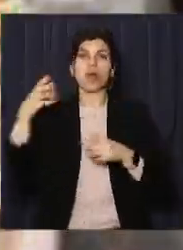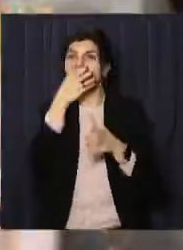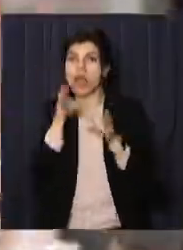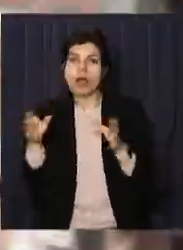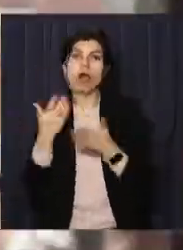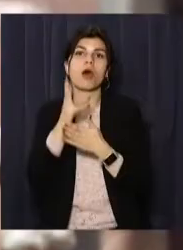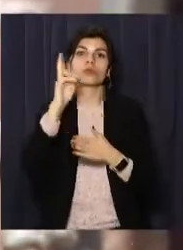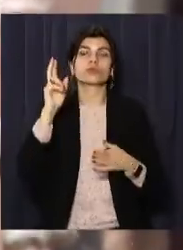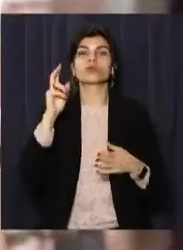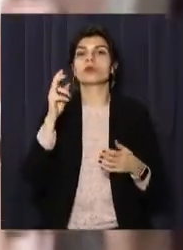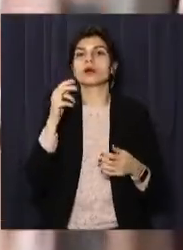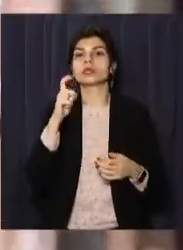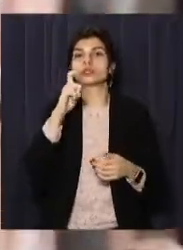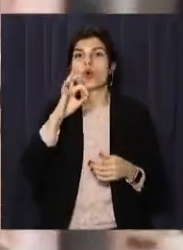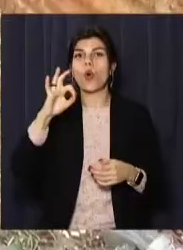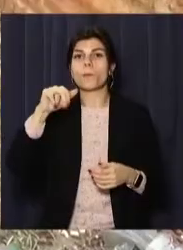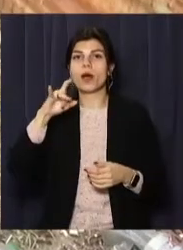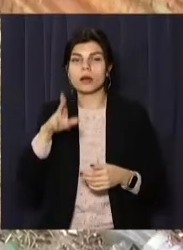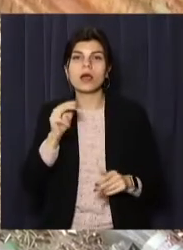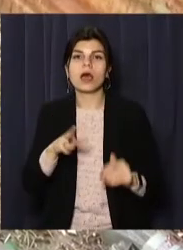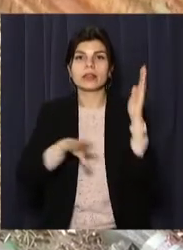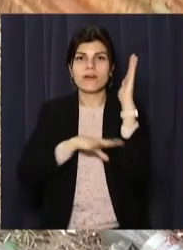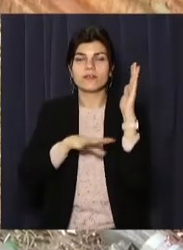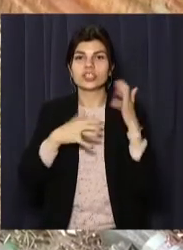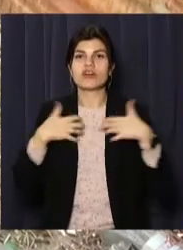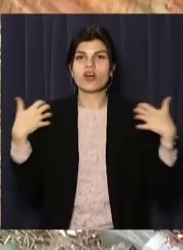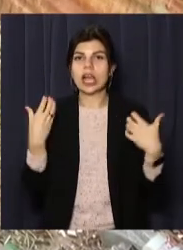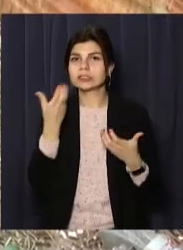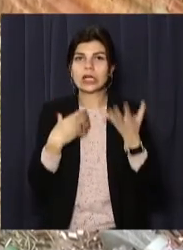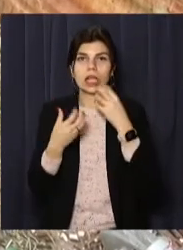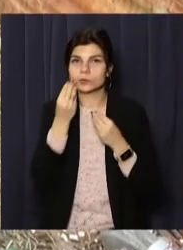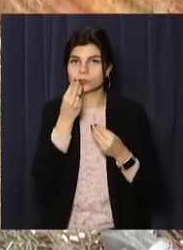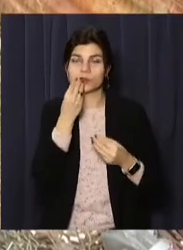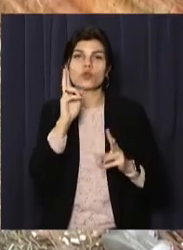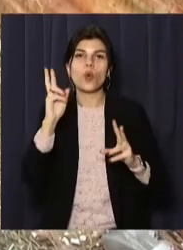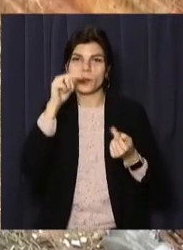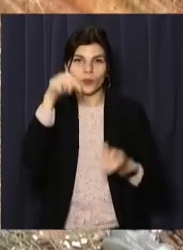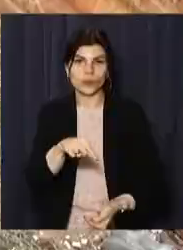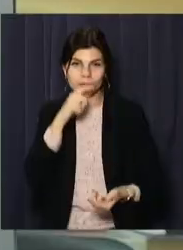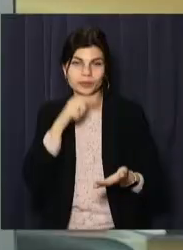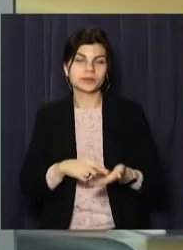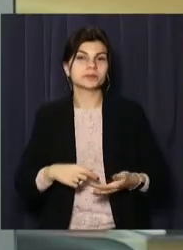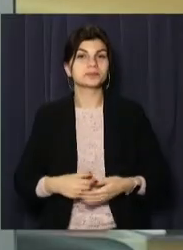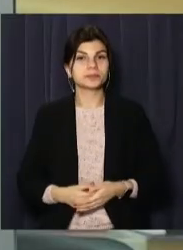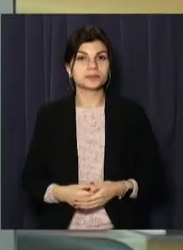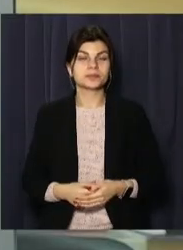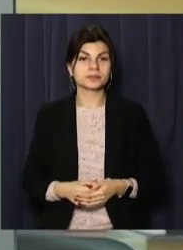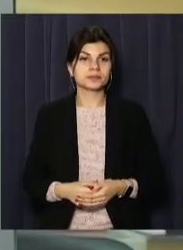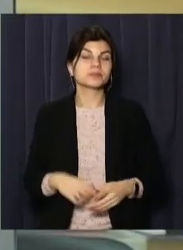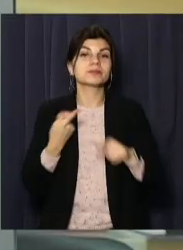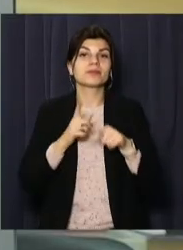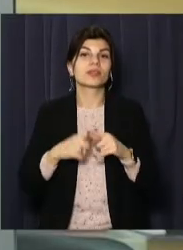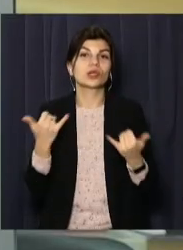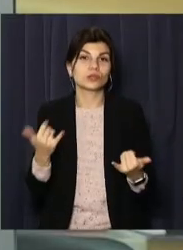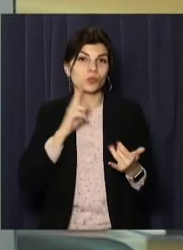потрапляють до зоопарків, як ласощі для тварин. Марія Трибушенко, Ярослав Засоба, Open News, телеканал «Відкритий». На цьому